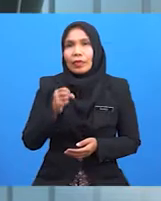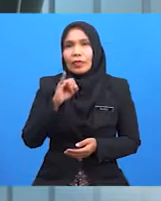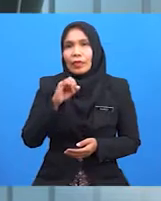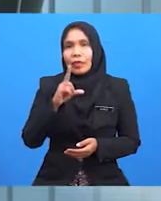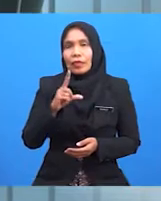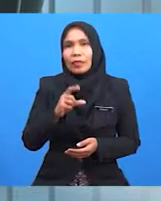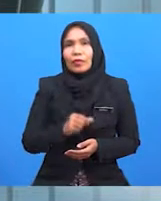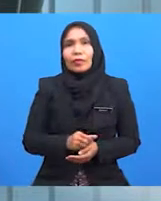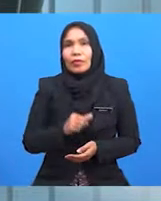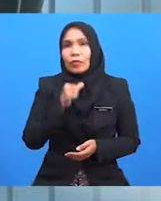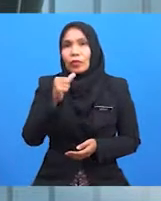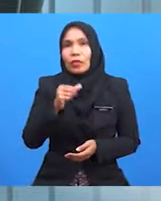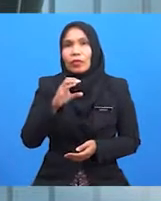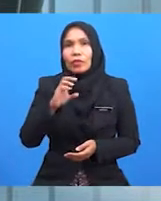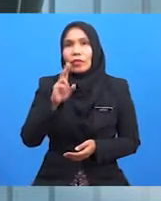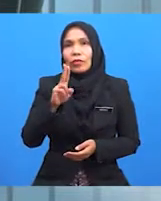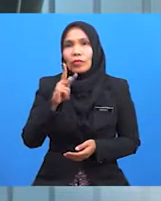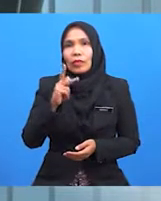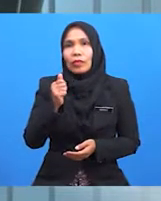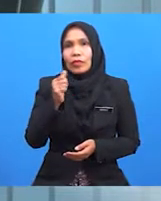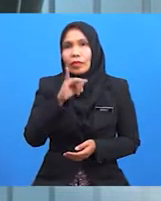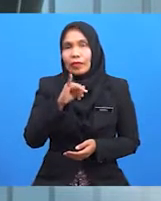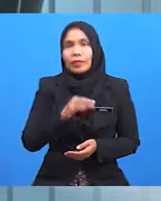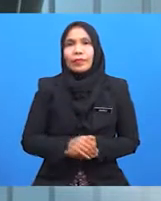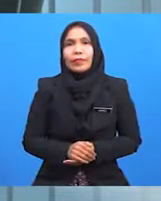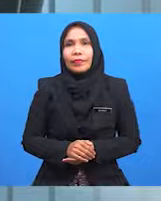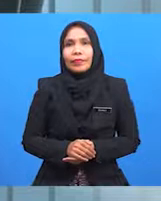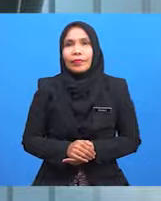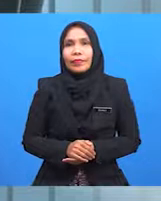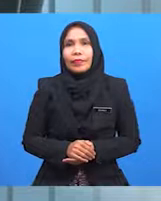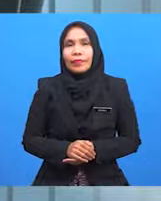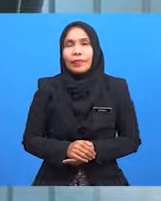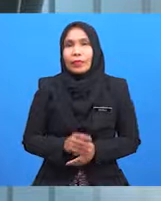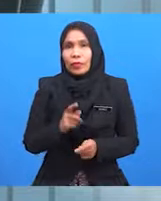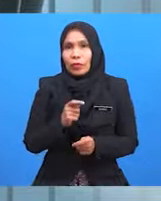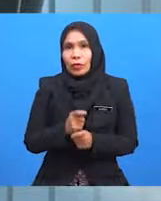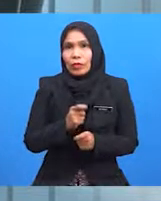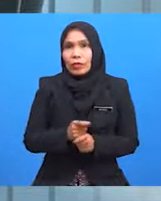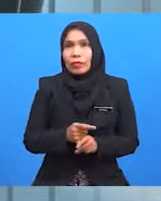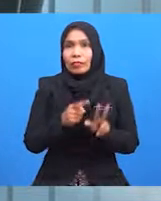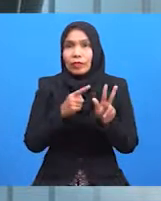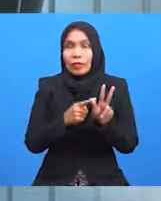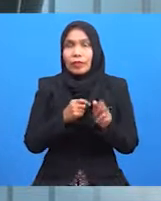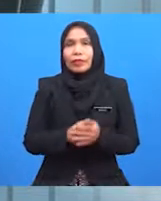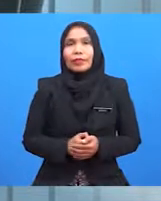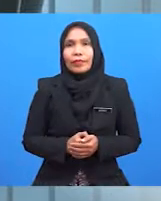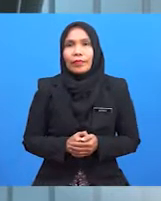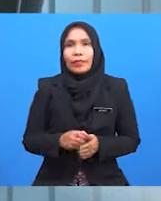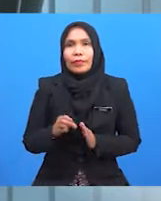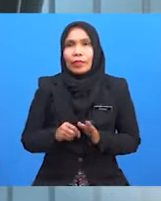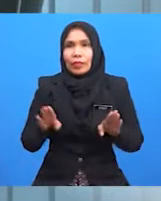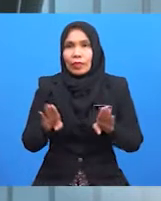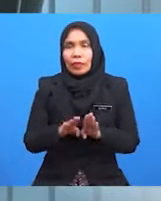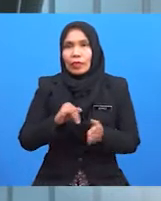Seterusnya, marilah kita belajar fungsi ketiga Bank Pusat, iaitu sebagai